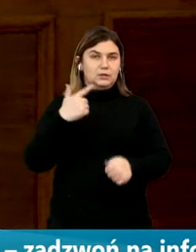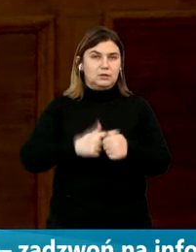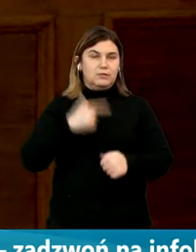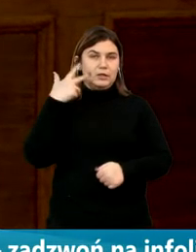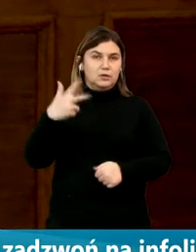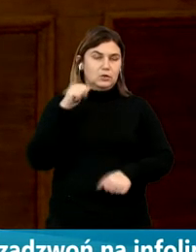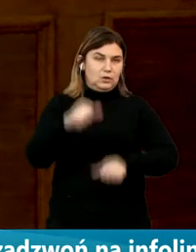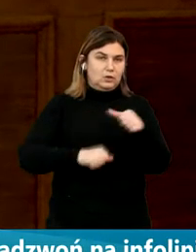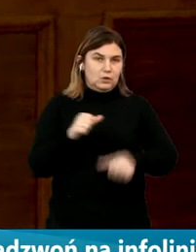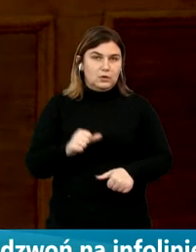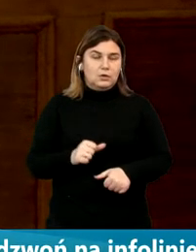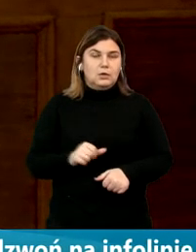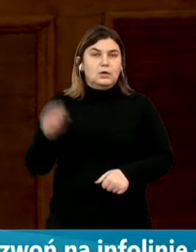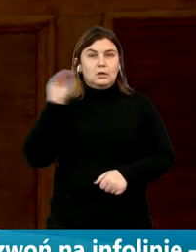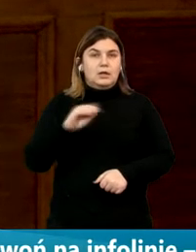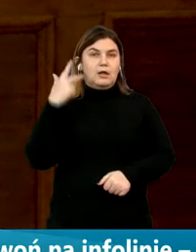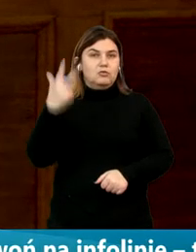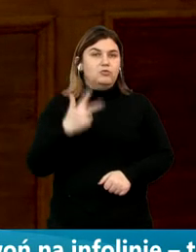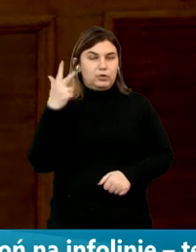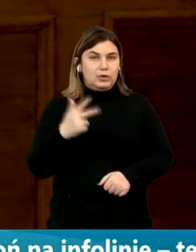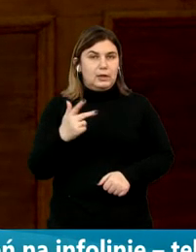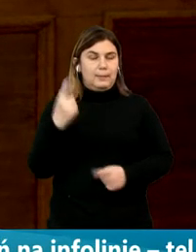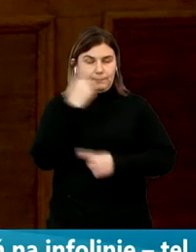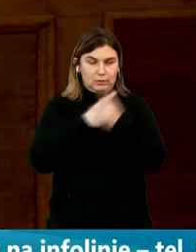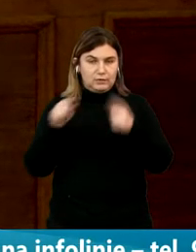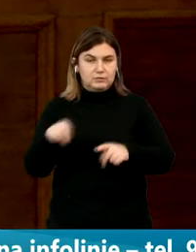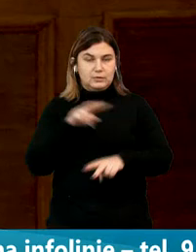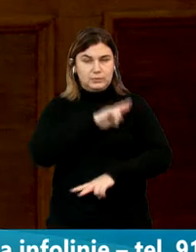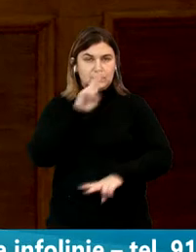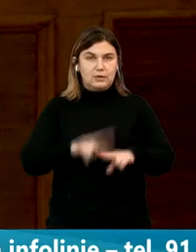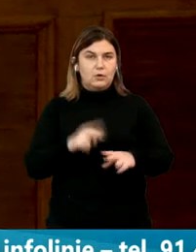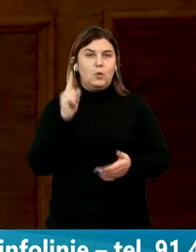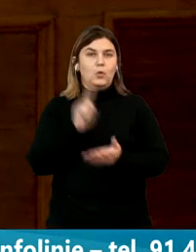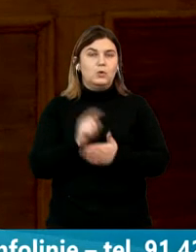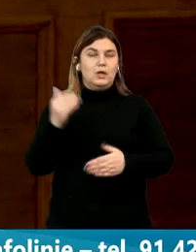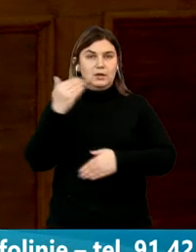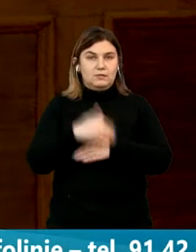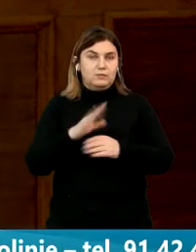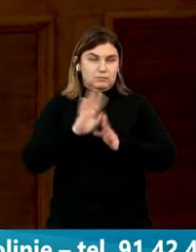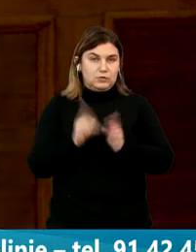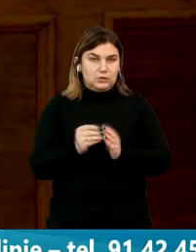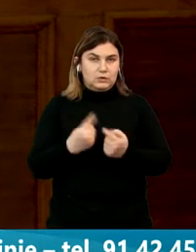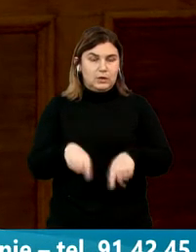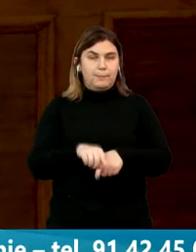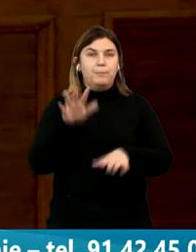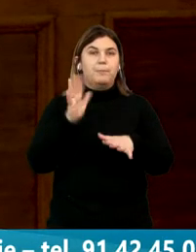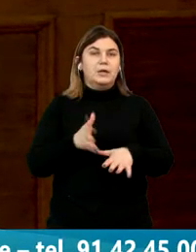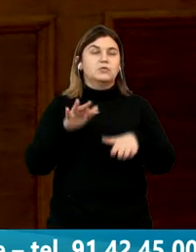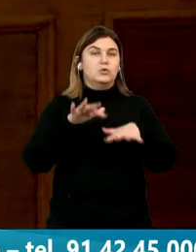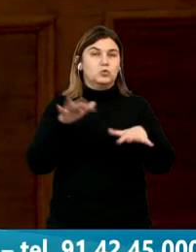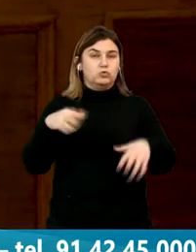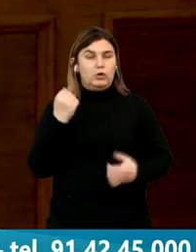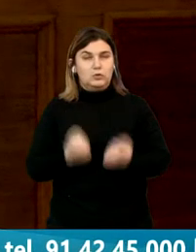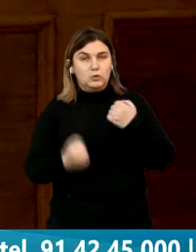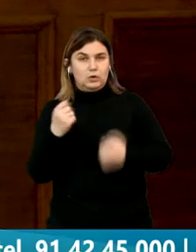2023 roku, a więc jeszcze 3 lata i myślę, że w tym terminie uda się to wszystko zrealizować. Będzie sporo kłopotów, będzie sporo trudności, ale